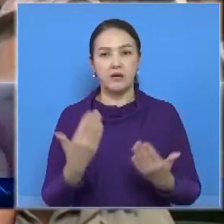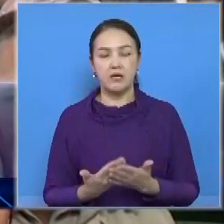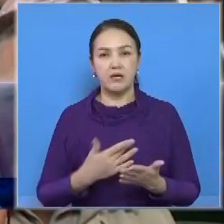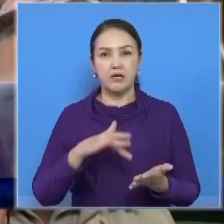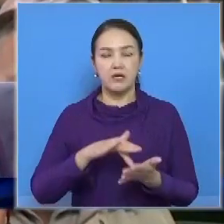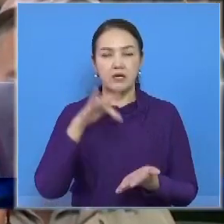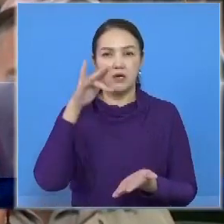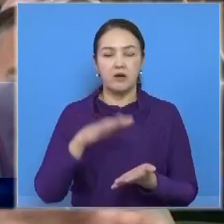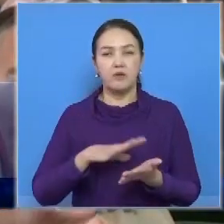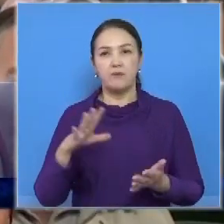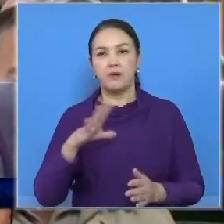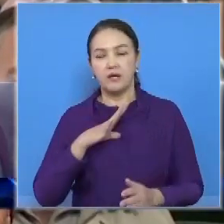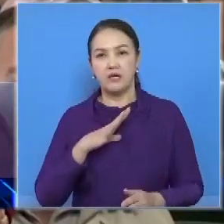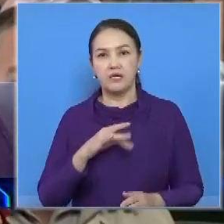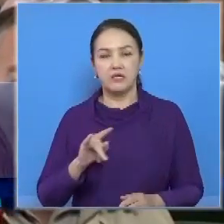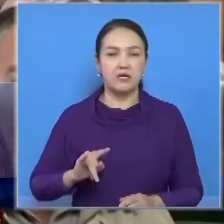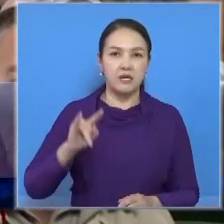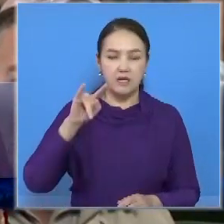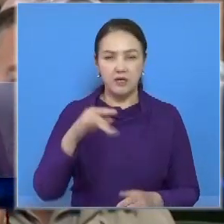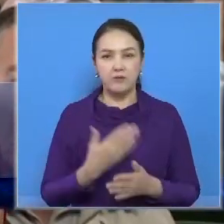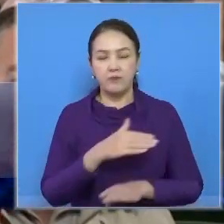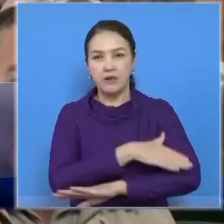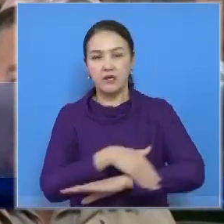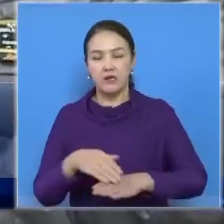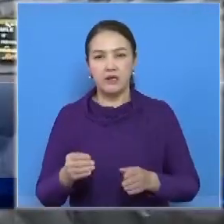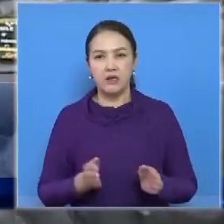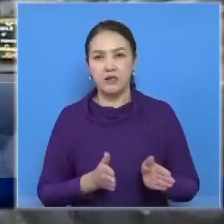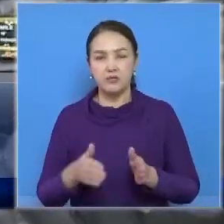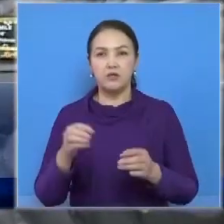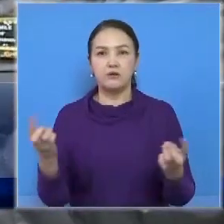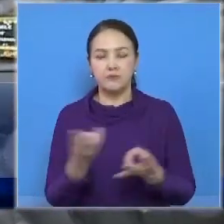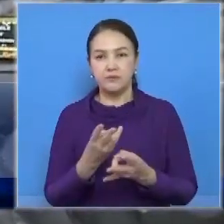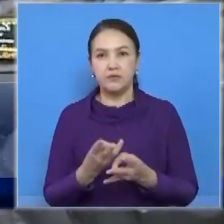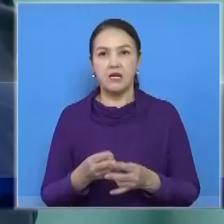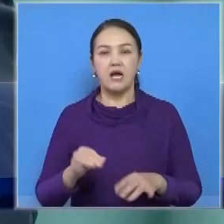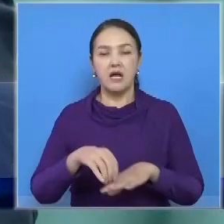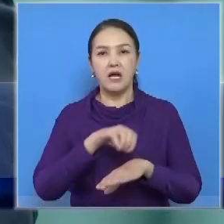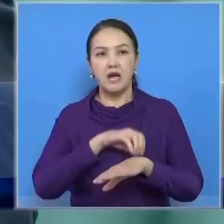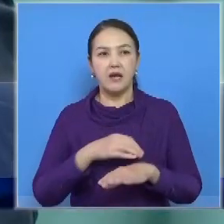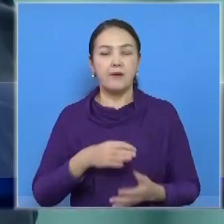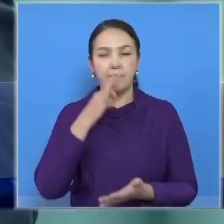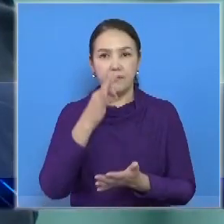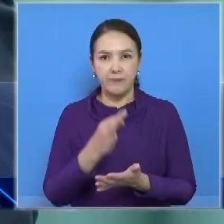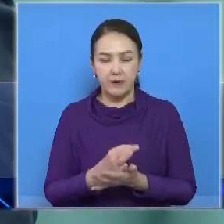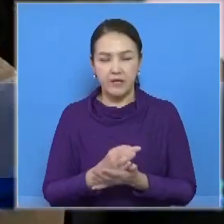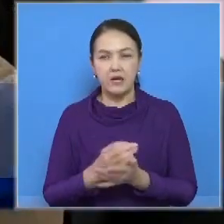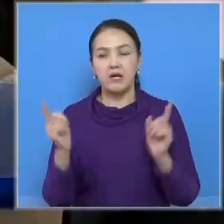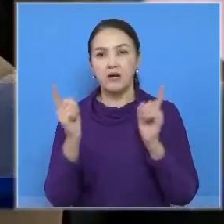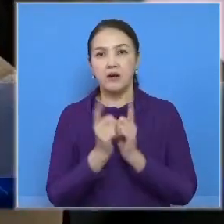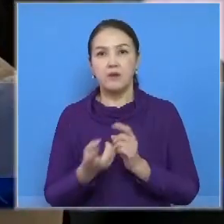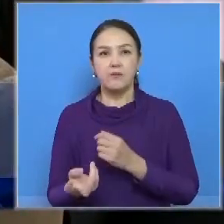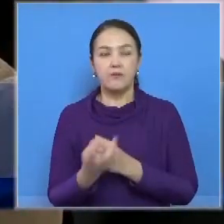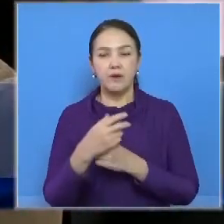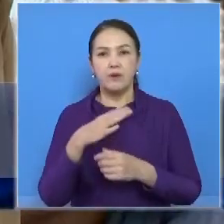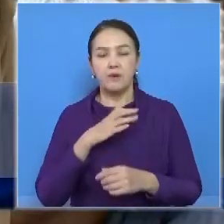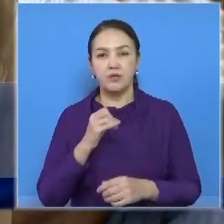қаланың қақ ортасында тұрмыз ғой, жағымызда аэропорт. Неге бір сол көшелер асфальттанбайды? Ал мәселені айтып әкімге немесе жауапты мамандардың қабылдауына кіру мұң